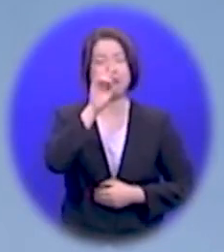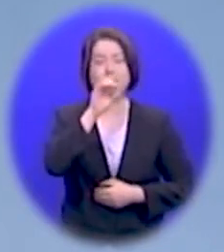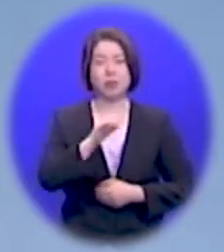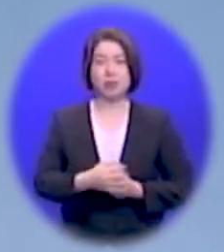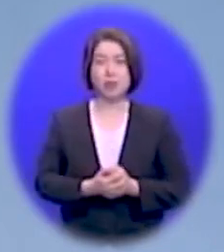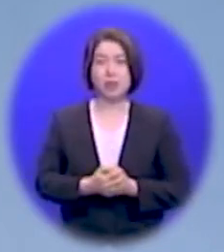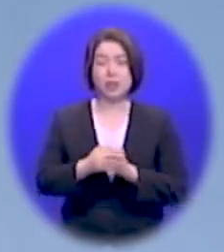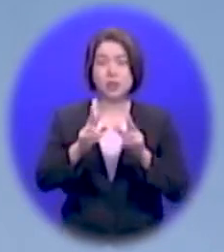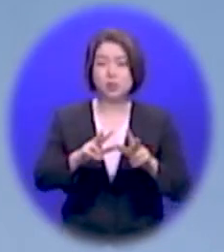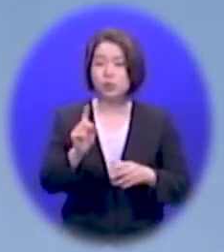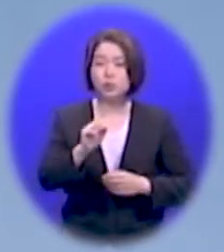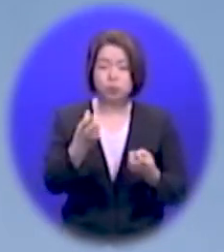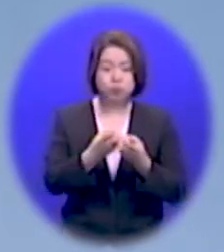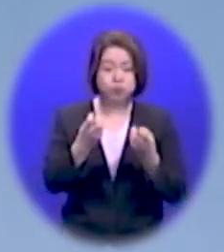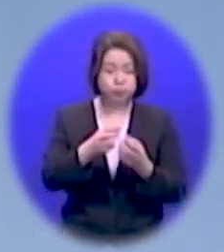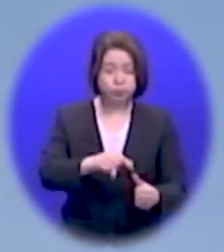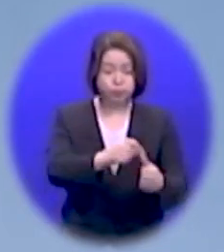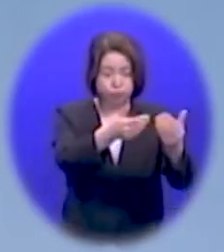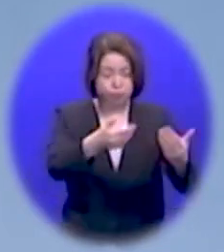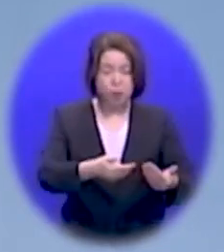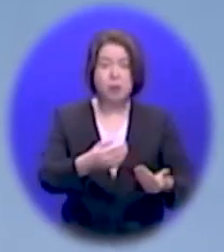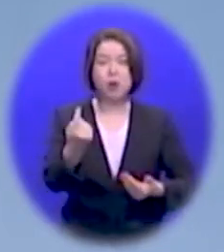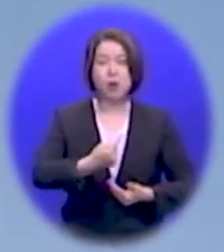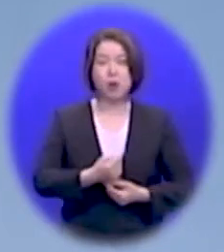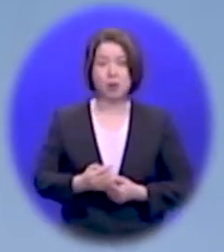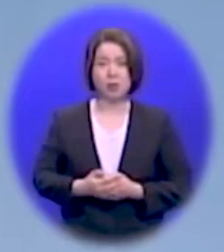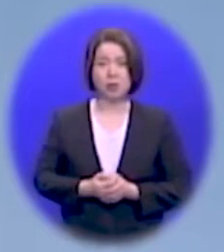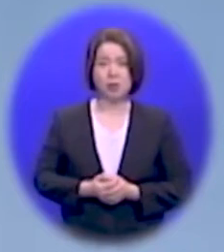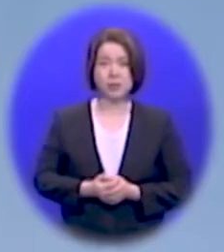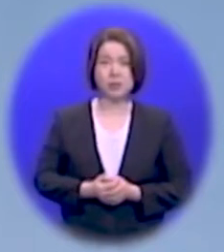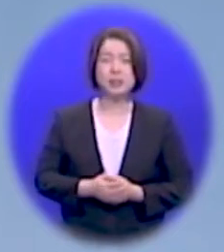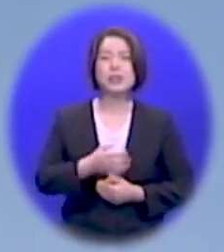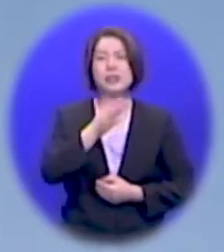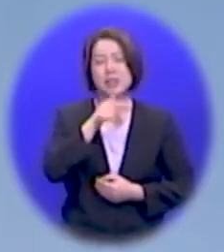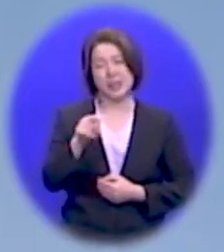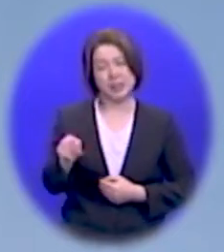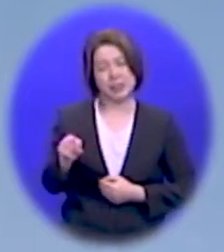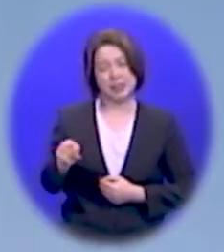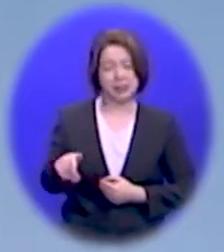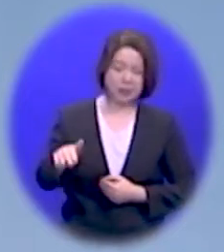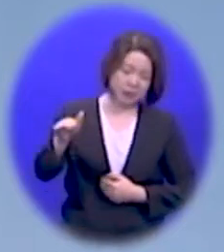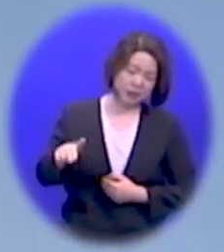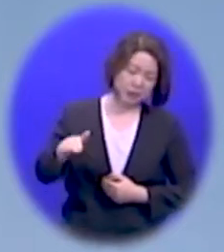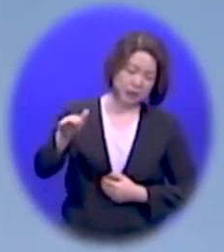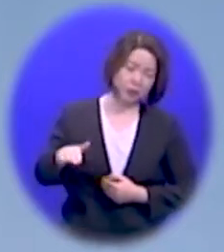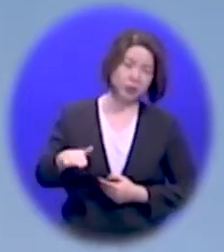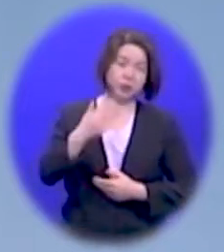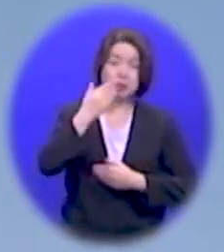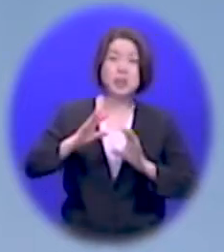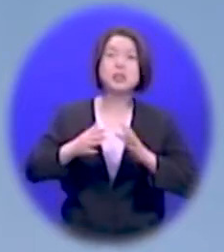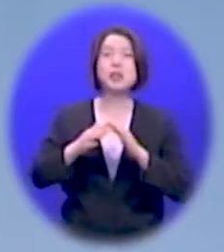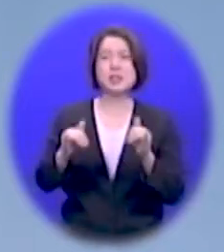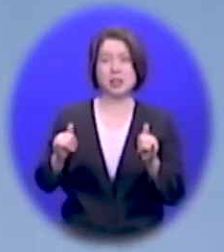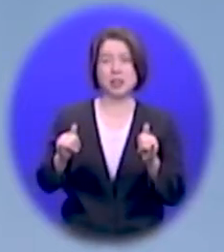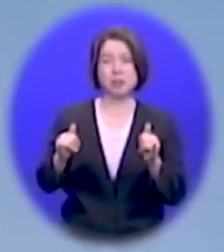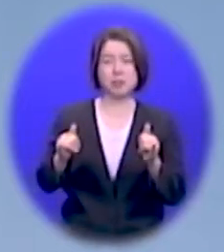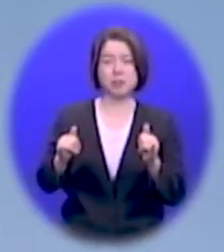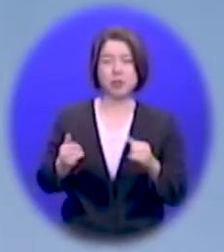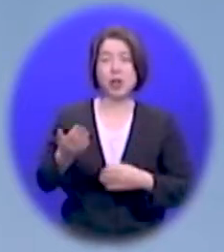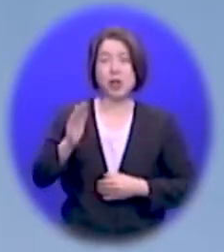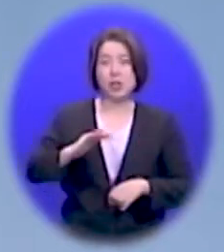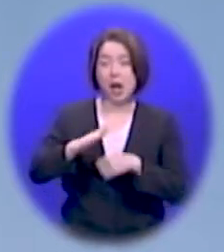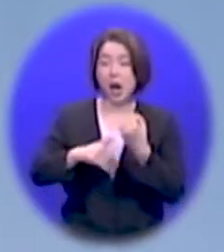지금 어떻게 구원을 받았는데 아 이런 수준의 이스라엘 백성들이 인데도 하나님은